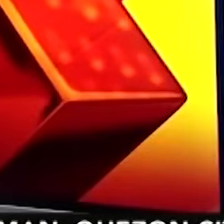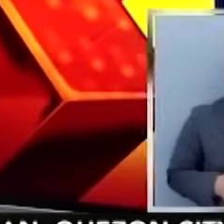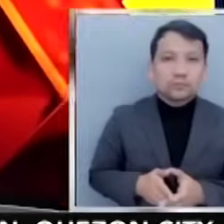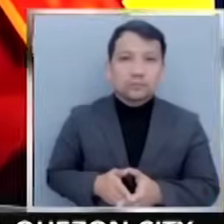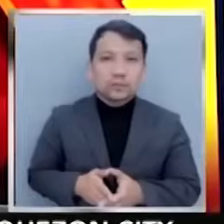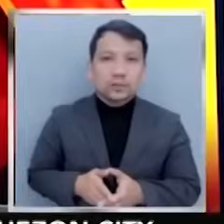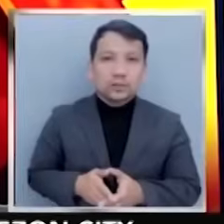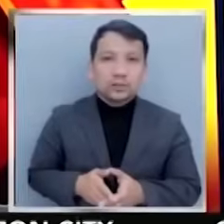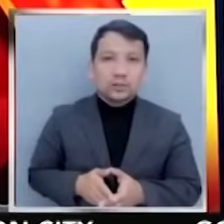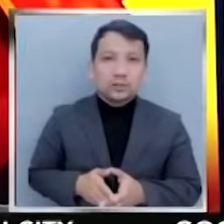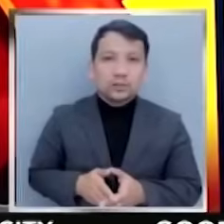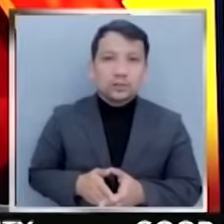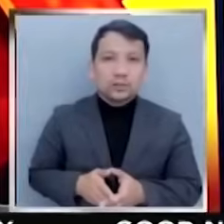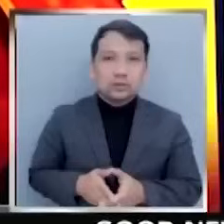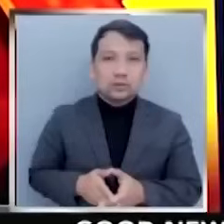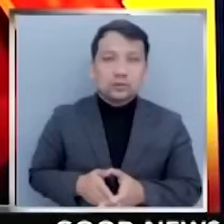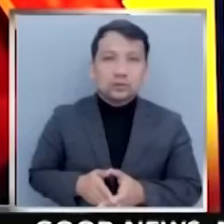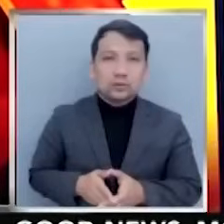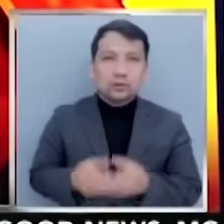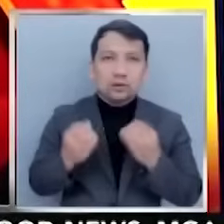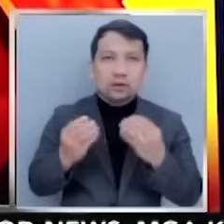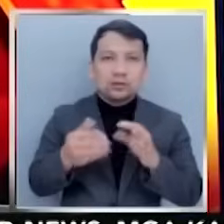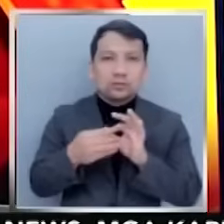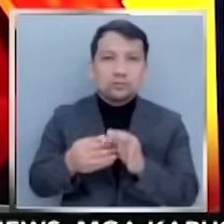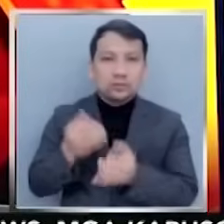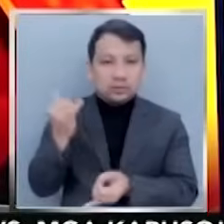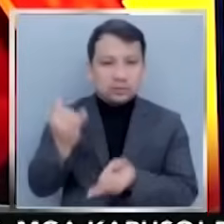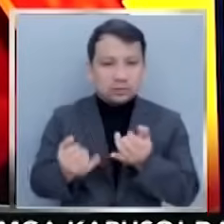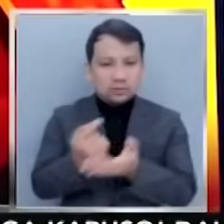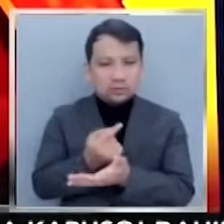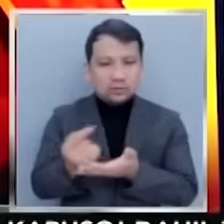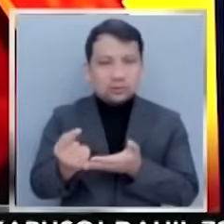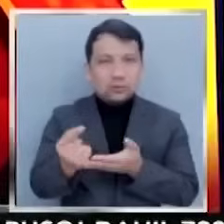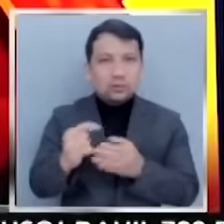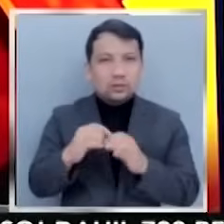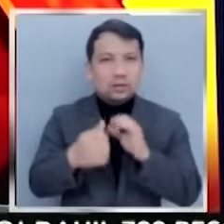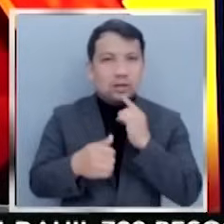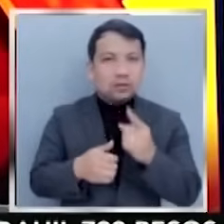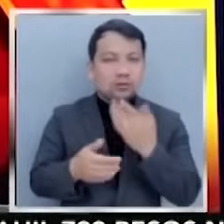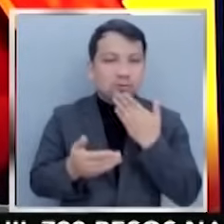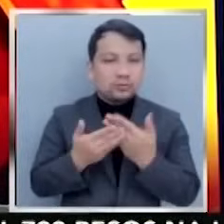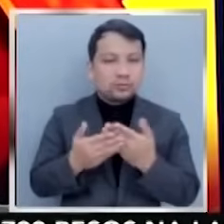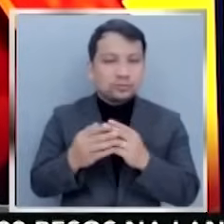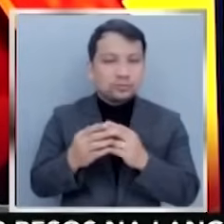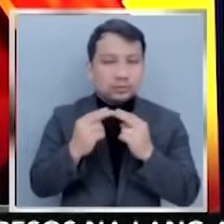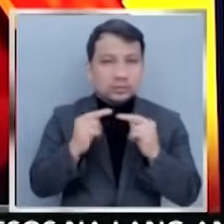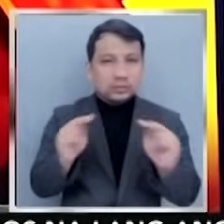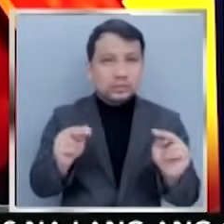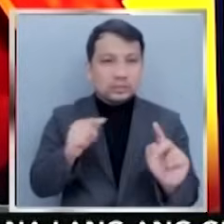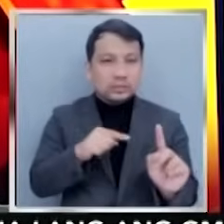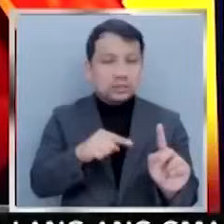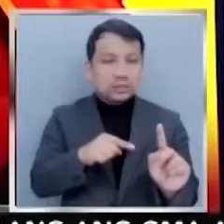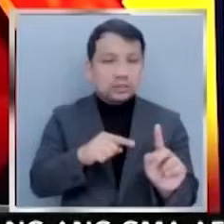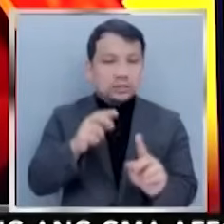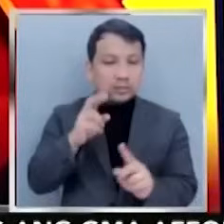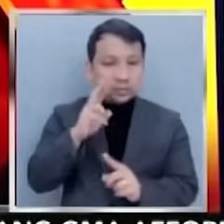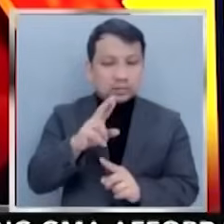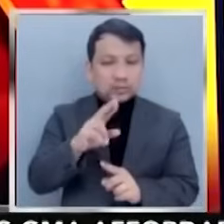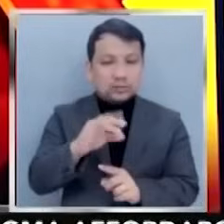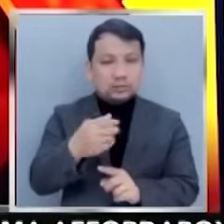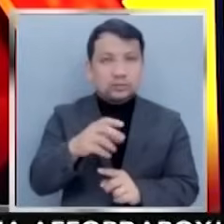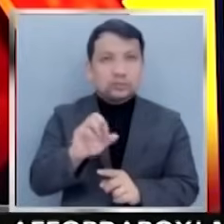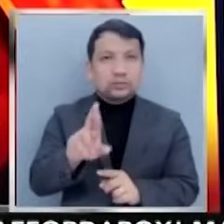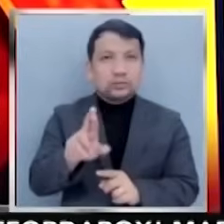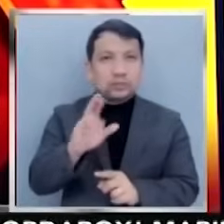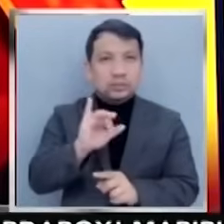Malaking twist ang finale week ng Unbreak My Heart. Pero ang talagang sorpresa ay good news ng isa sa mga bidang si Richard Yap na ikatutuwa